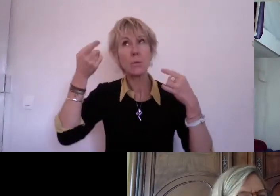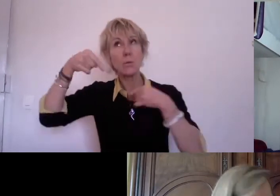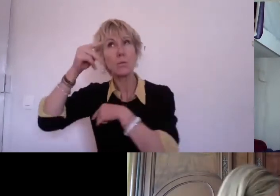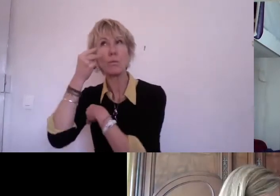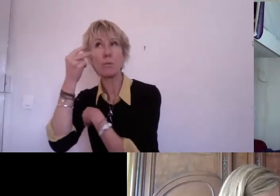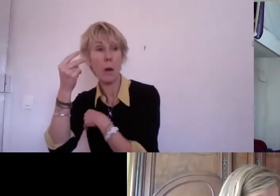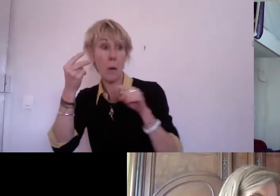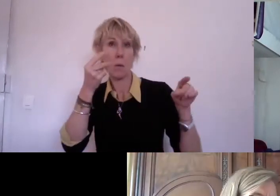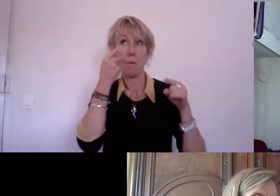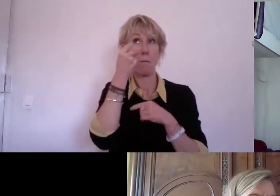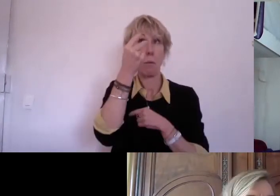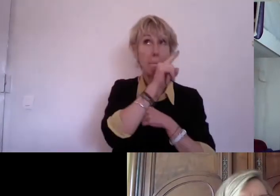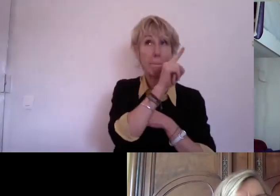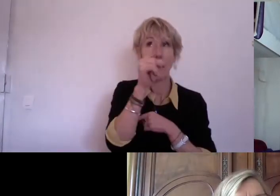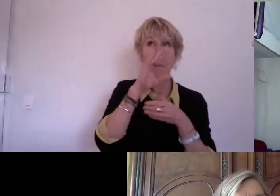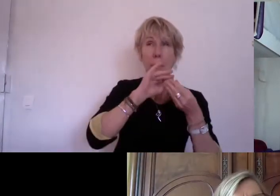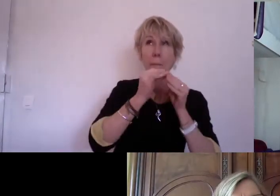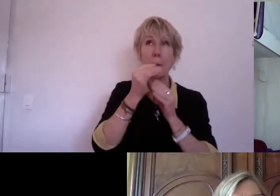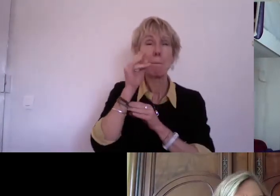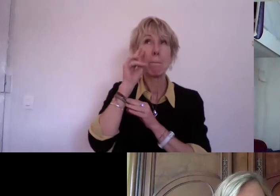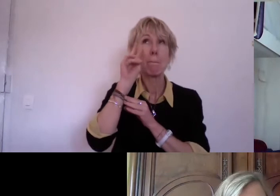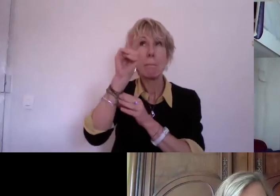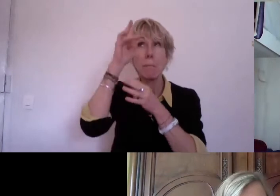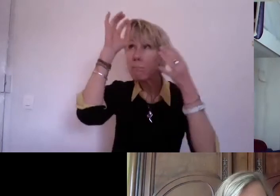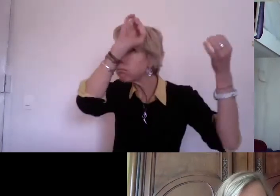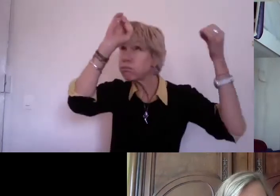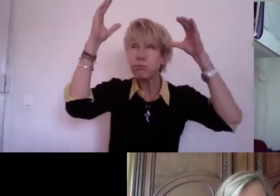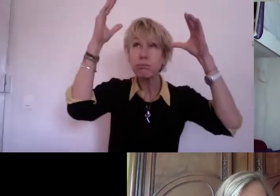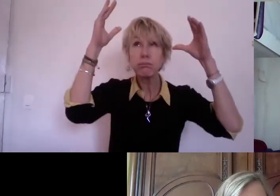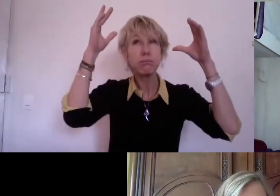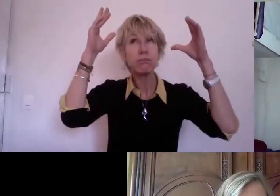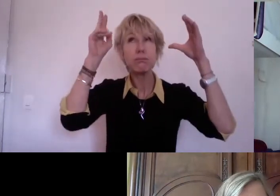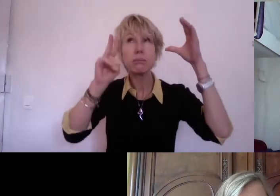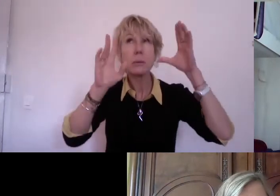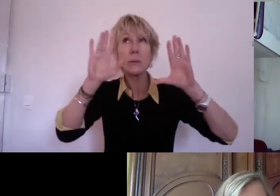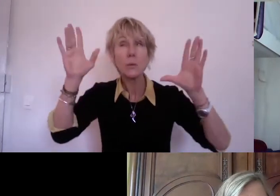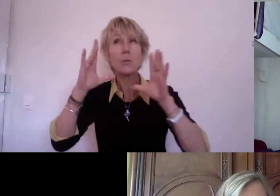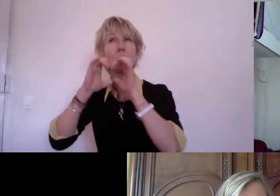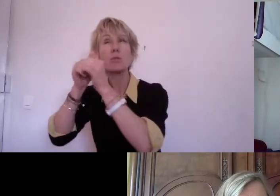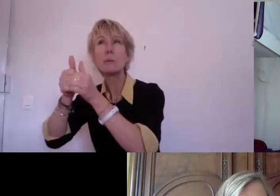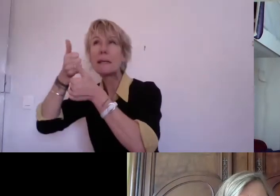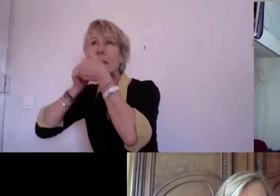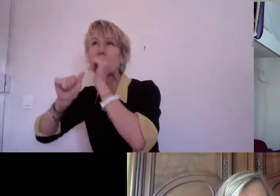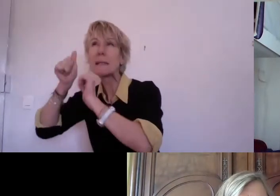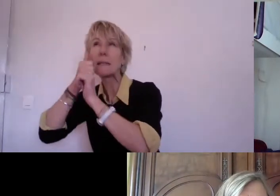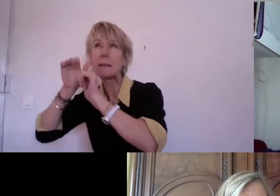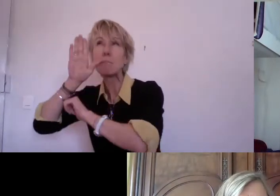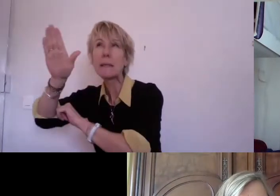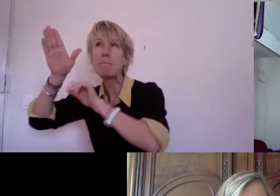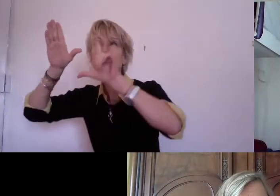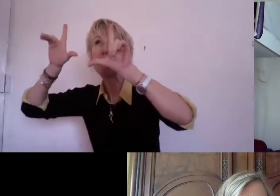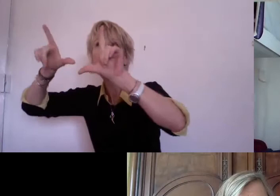tout de suite la peinture ou est-ce qu'on reste sur cette expérience esthétique ? Parce que l'idée, c'est ça, c'est de susciter